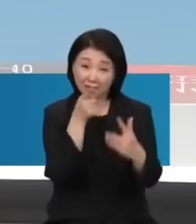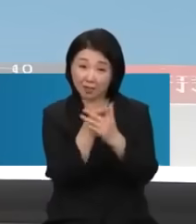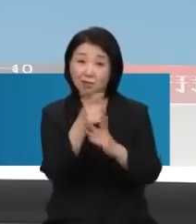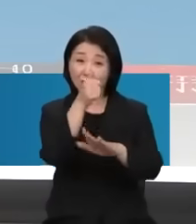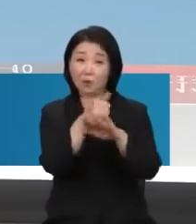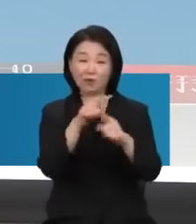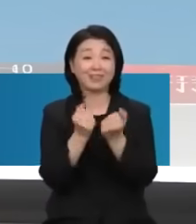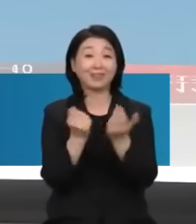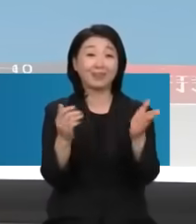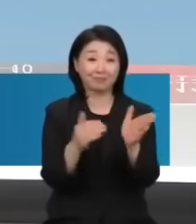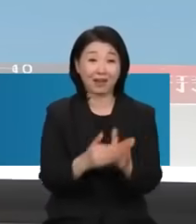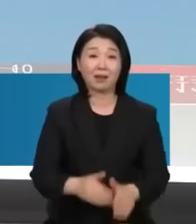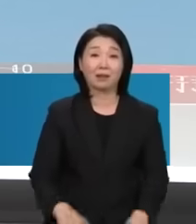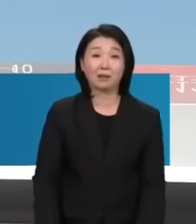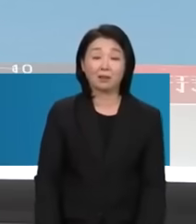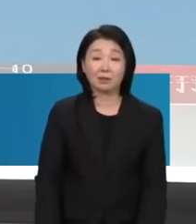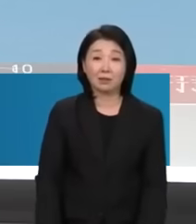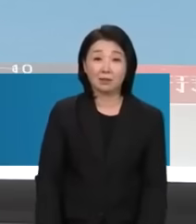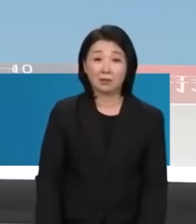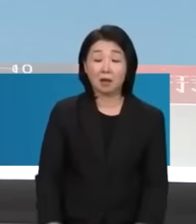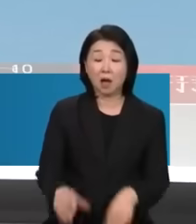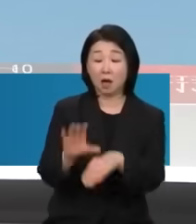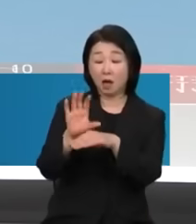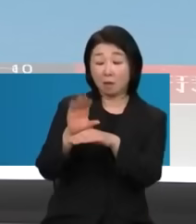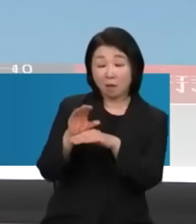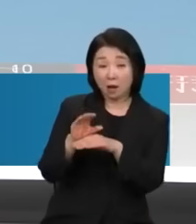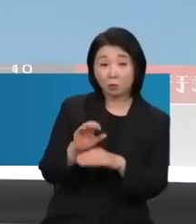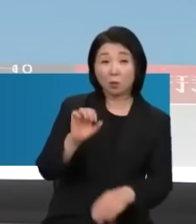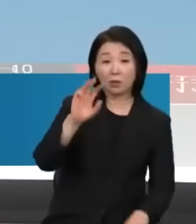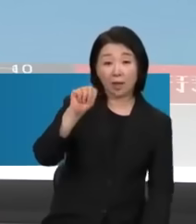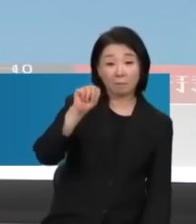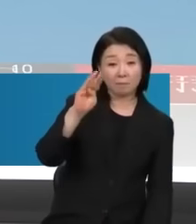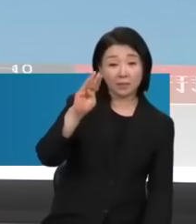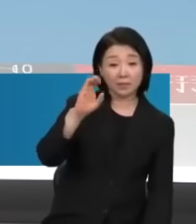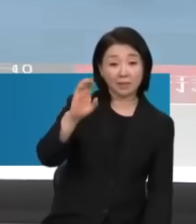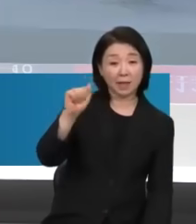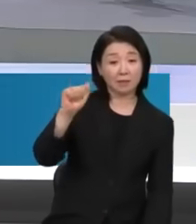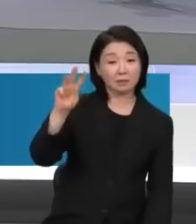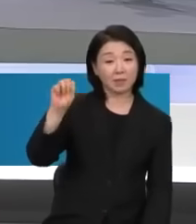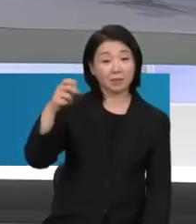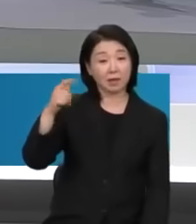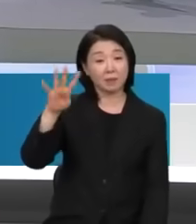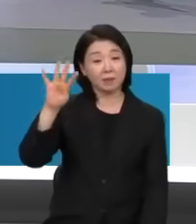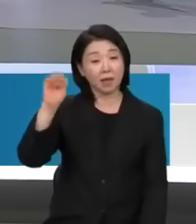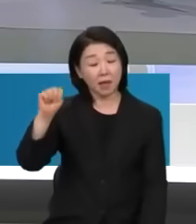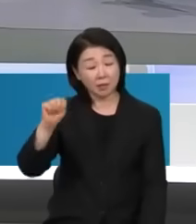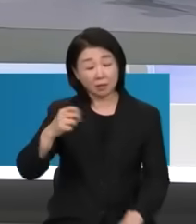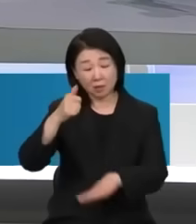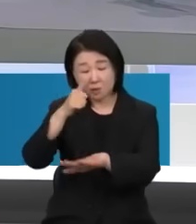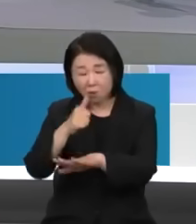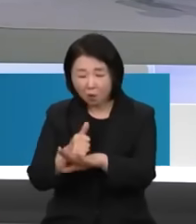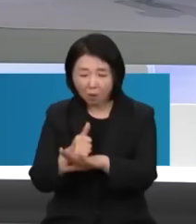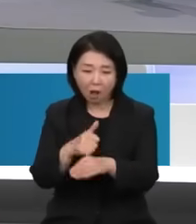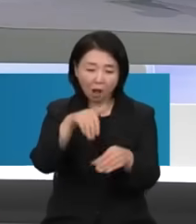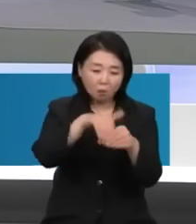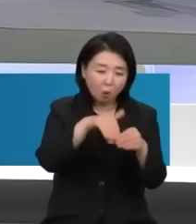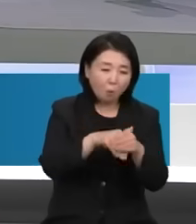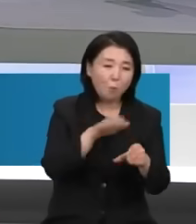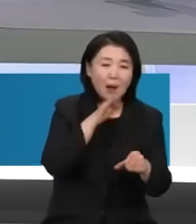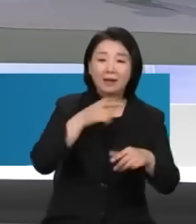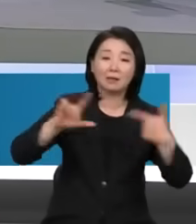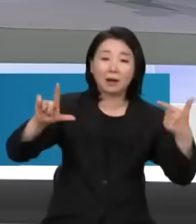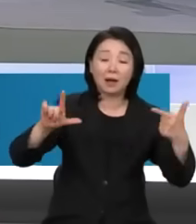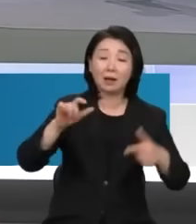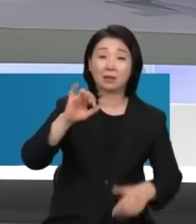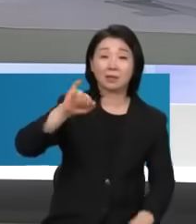결과를 전해드렸습니다 지상파 3사의 공동 출구 조사가 내놓은 숫자가 실제 개표 결과를 벗어난 반면 저희